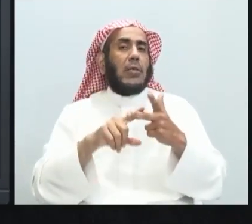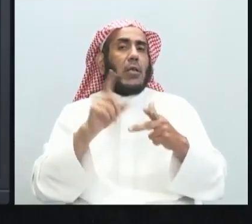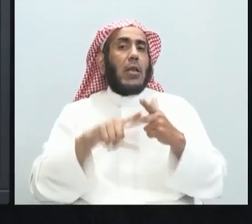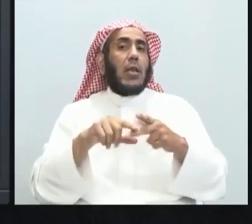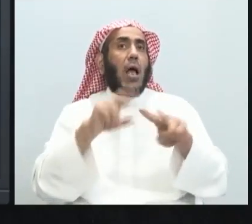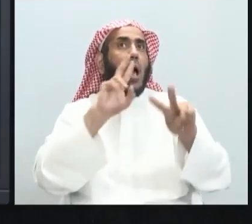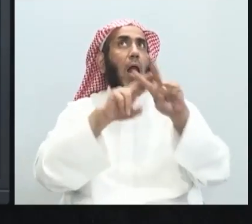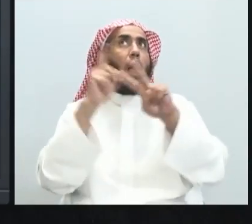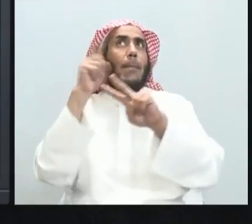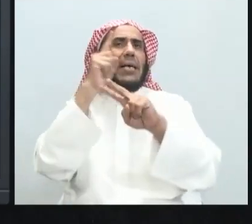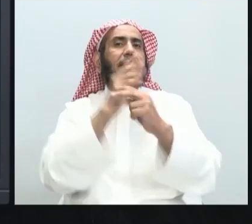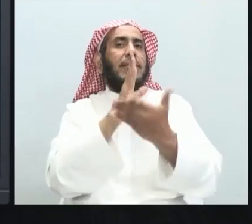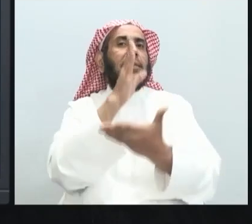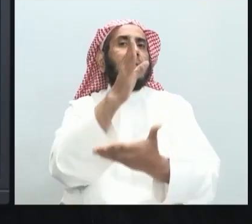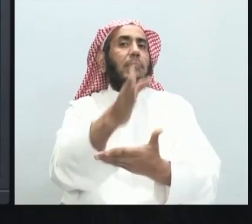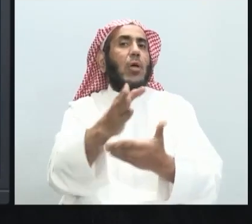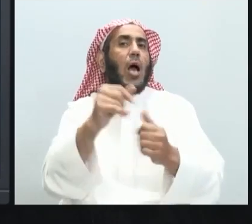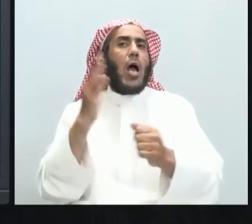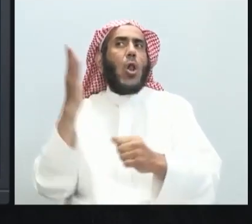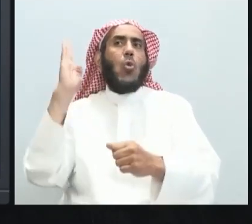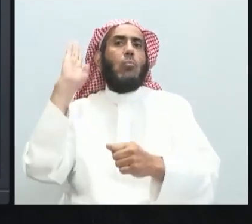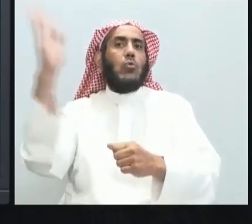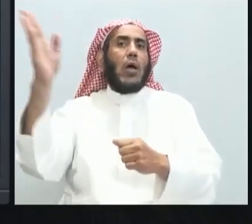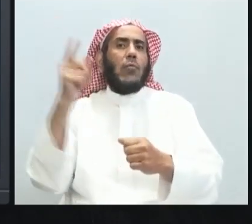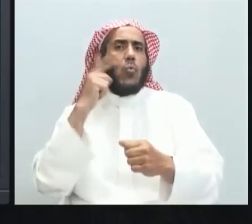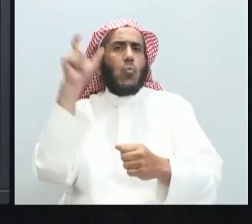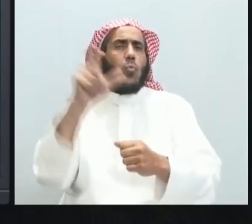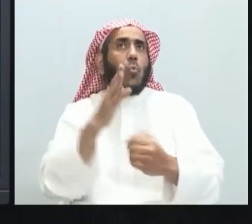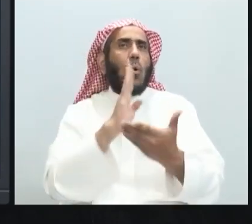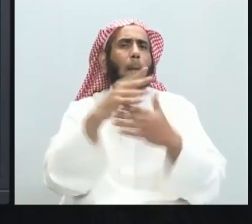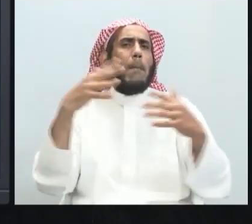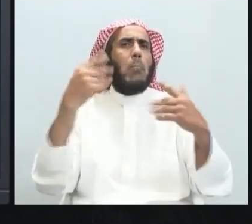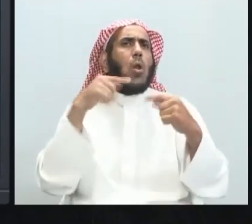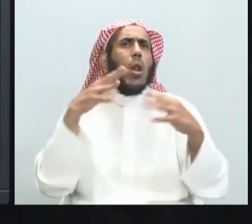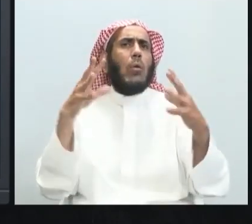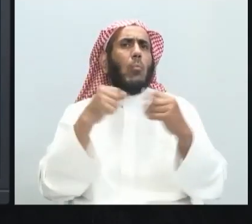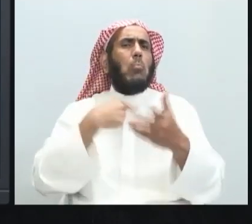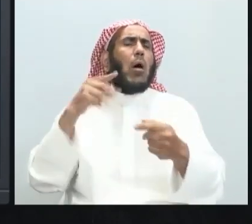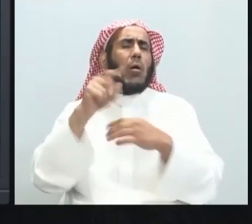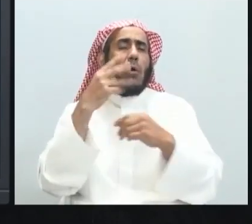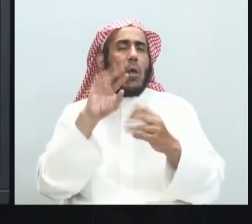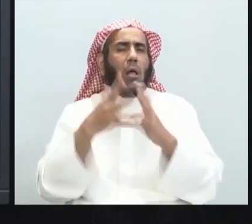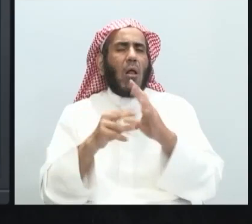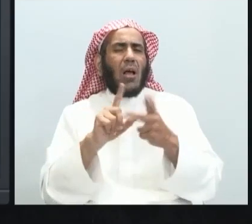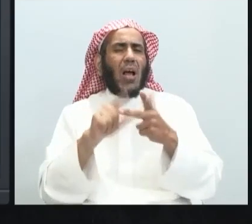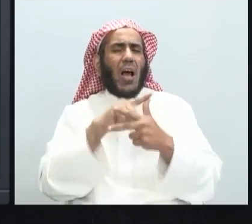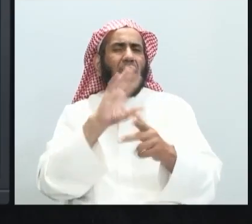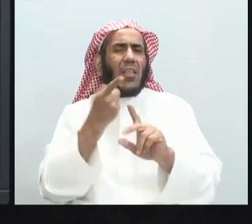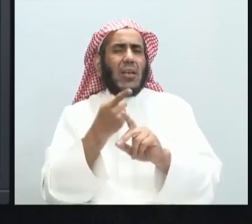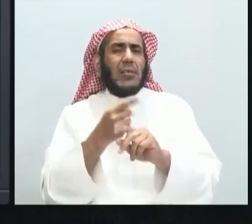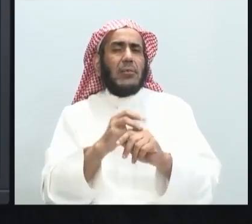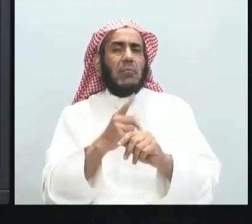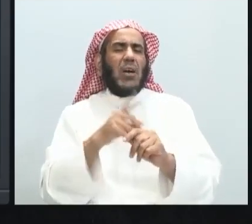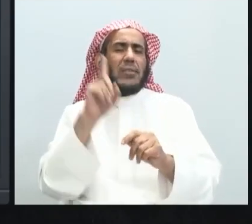علامات يهتدي بها المسافرون ولهذا قال قتاده فمن تاول فيها غير ذلك